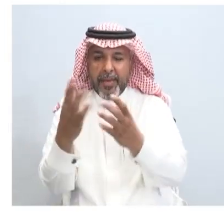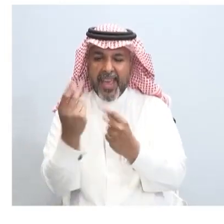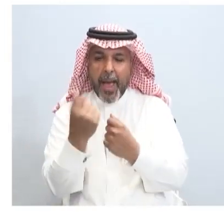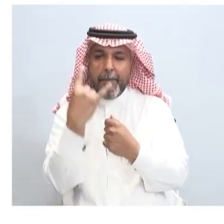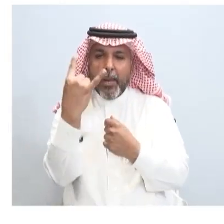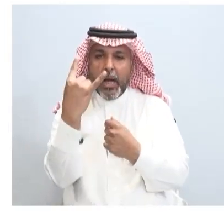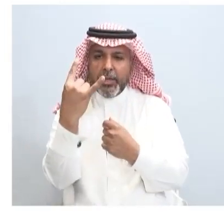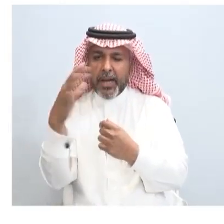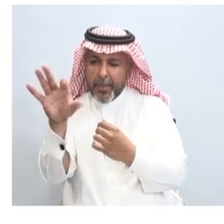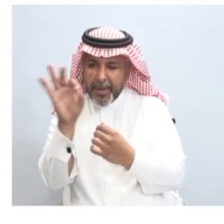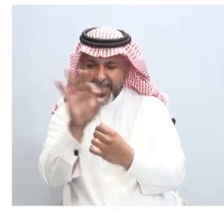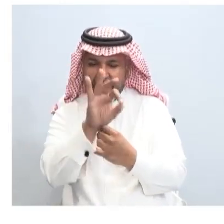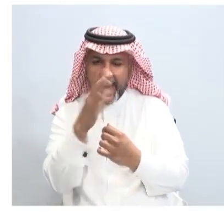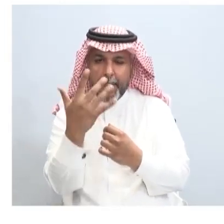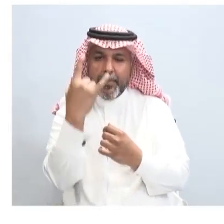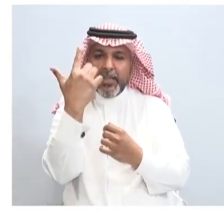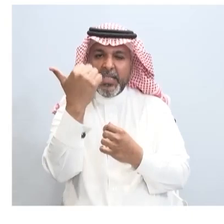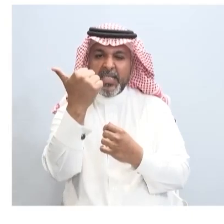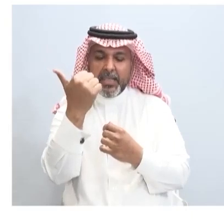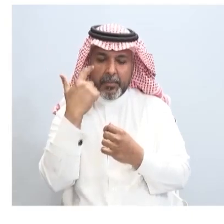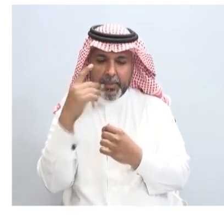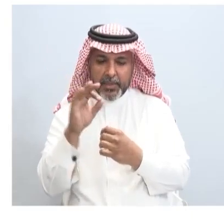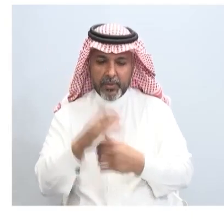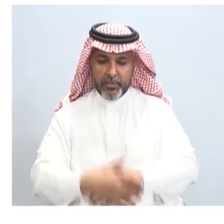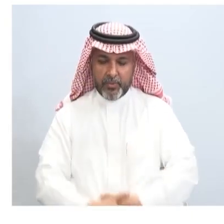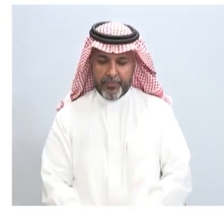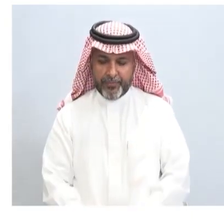نوجد اول شيء عناصر فضاء